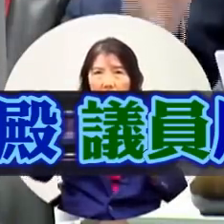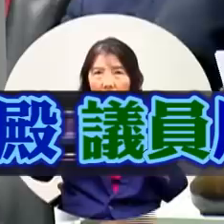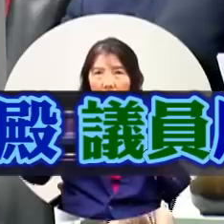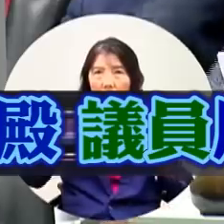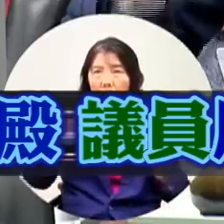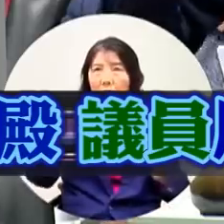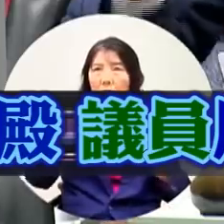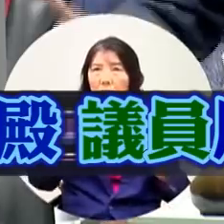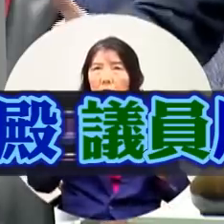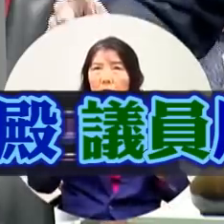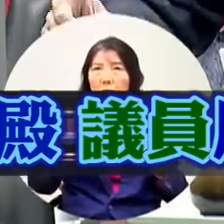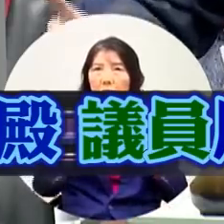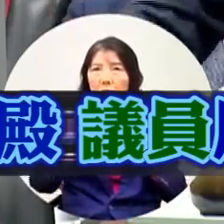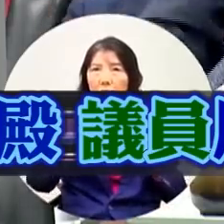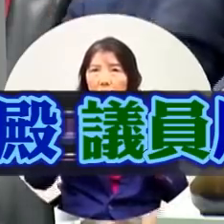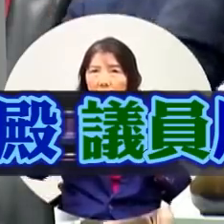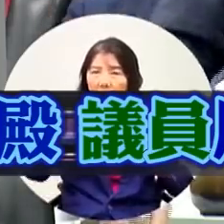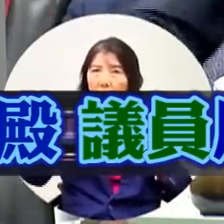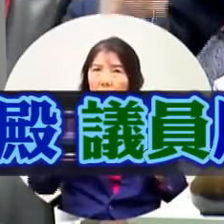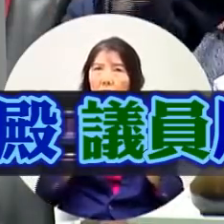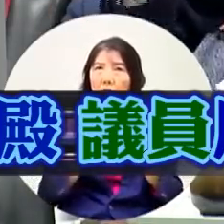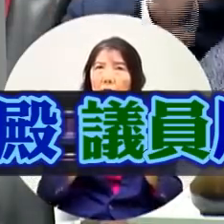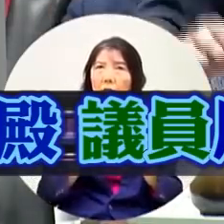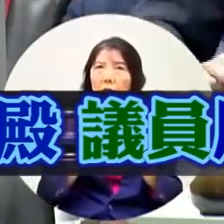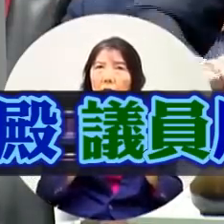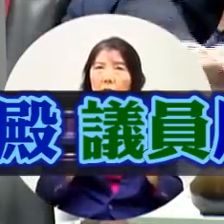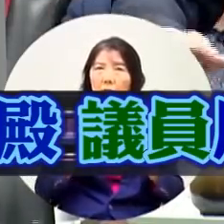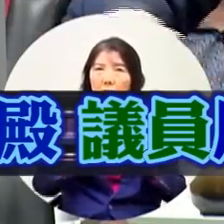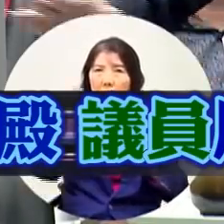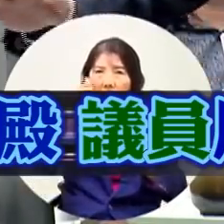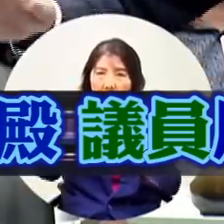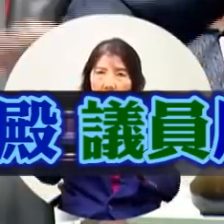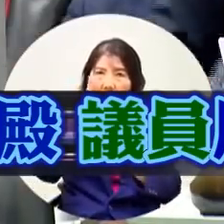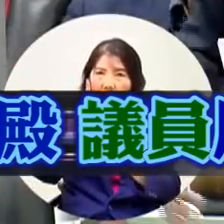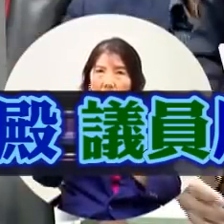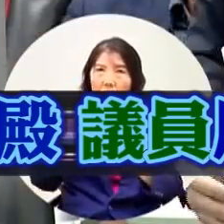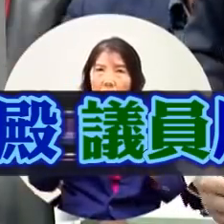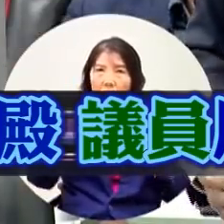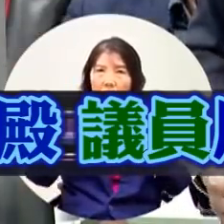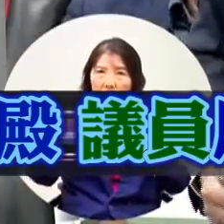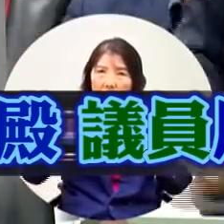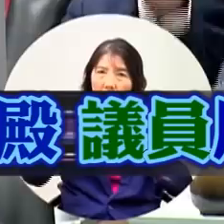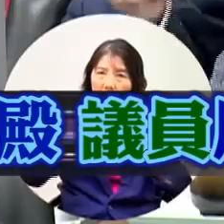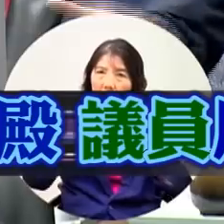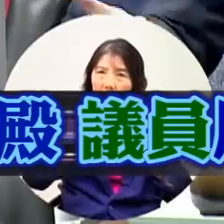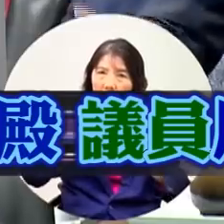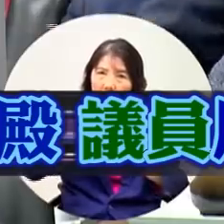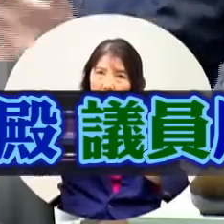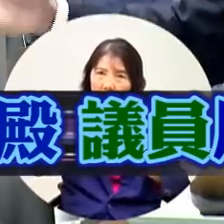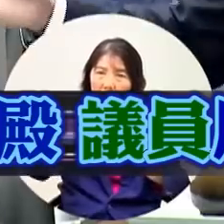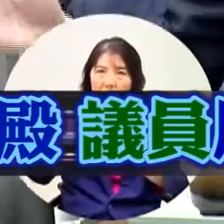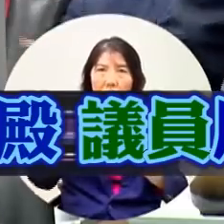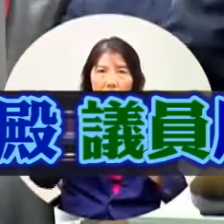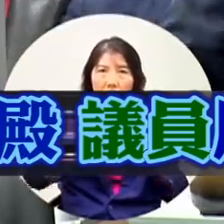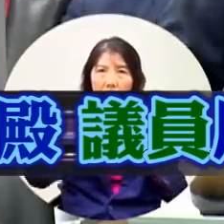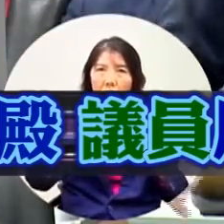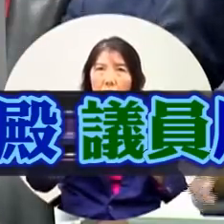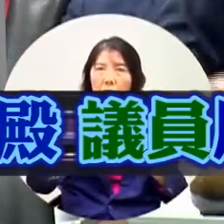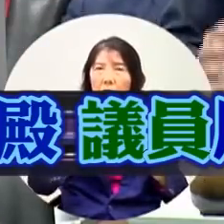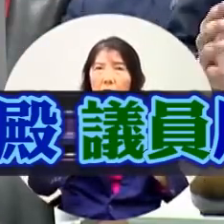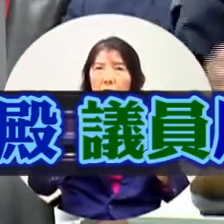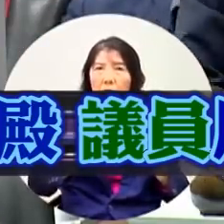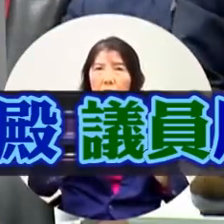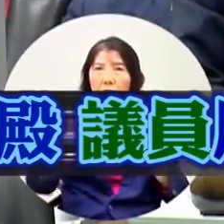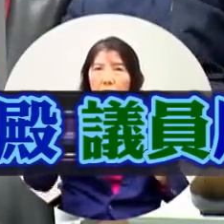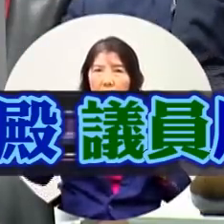值，市府只要做一件事情，叫做。整个都市计划审议的变更很简单，中央都搬前来